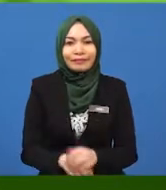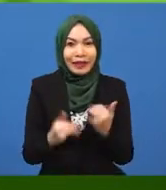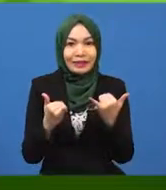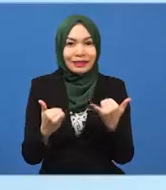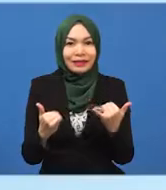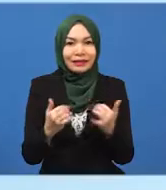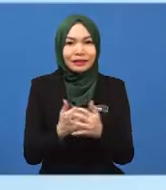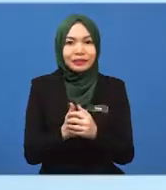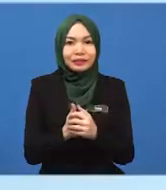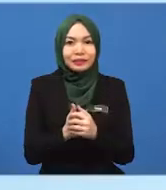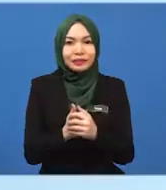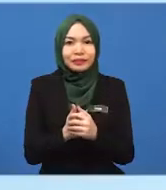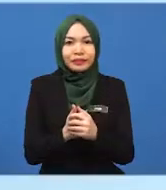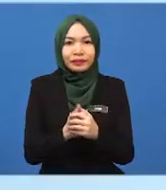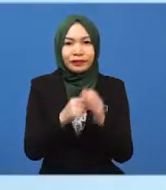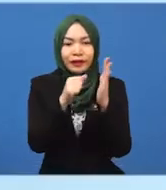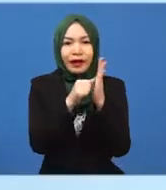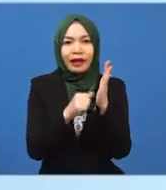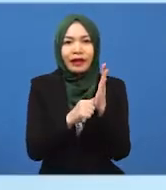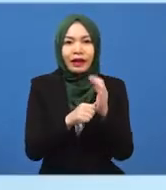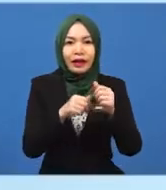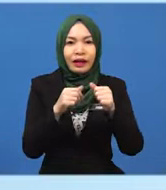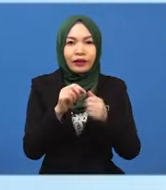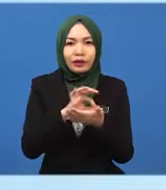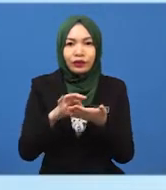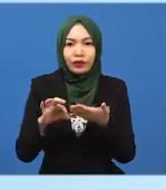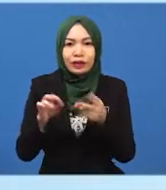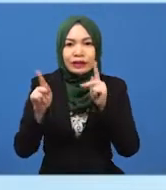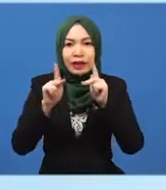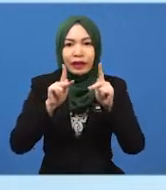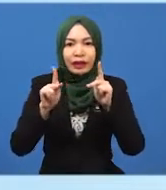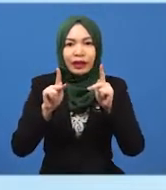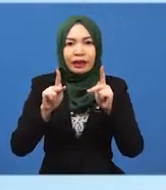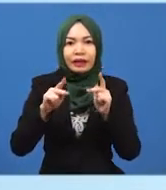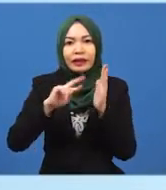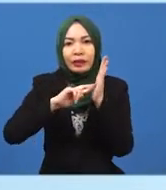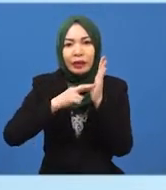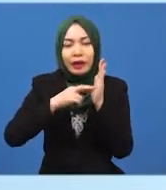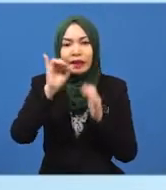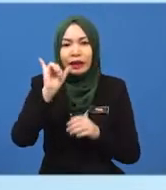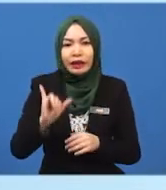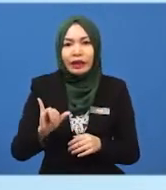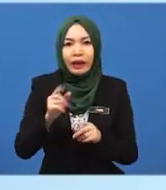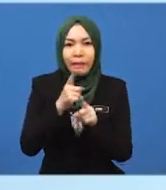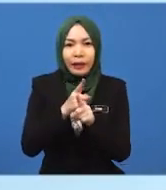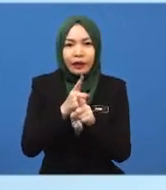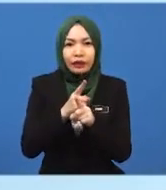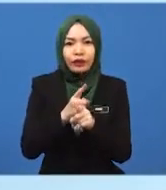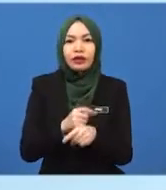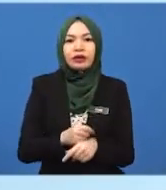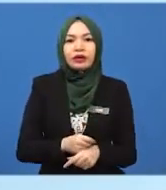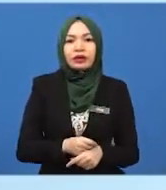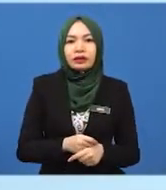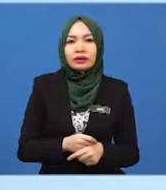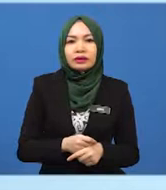Arahan, tuliskan kata pemberi yang betul sama ada ialah